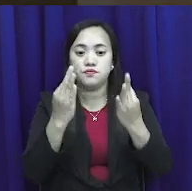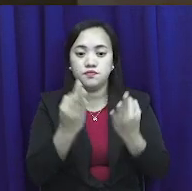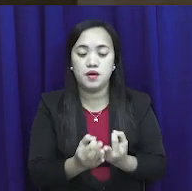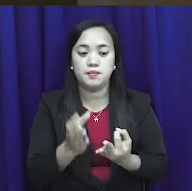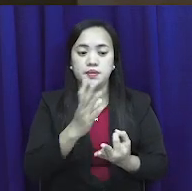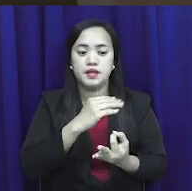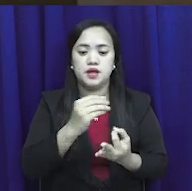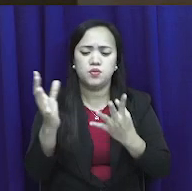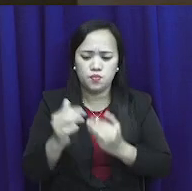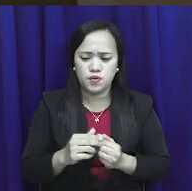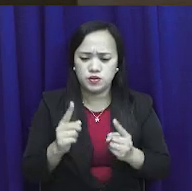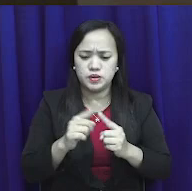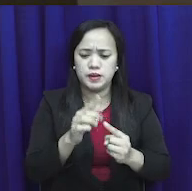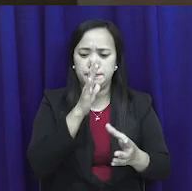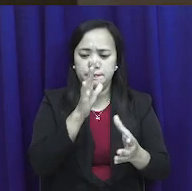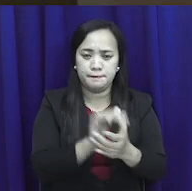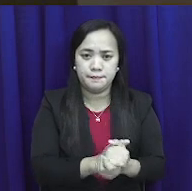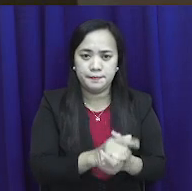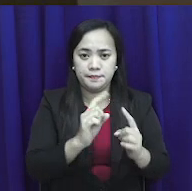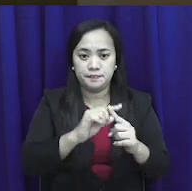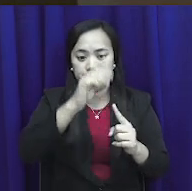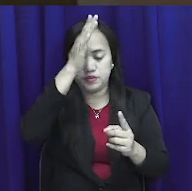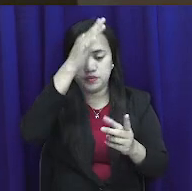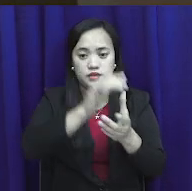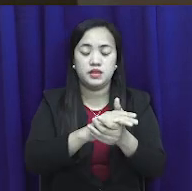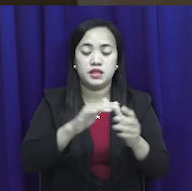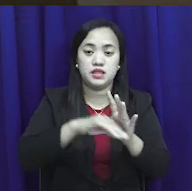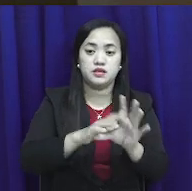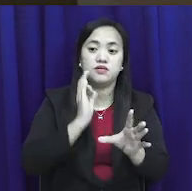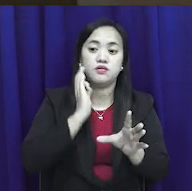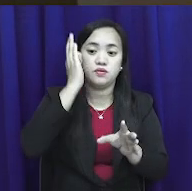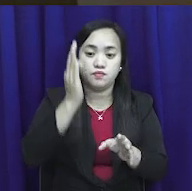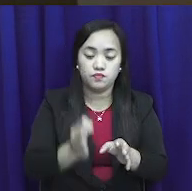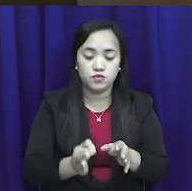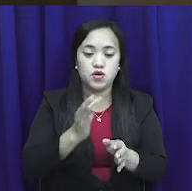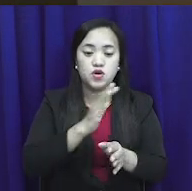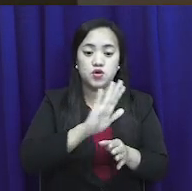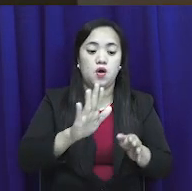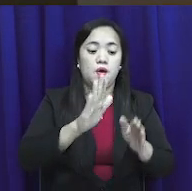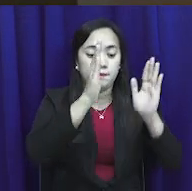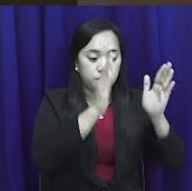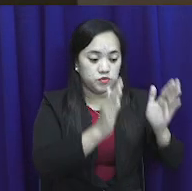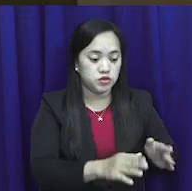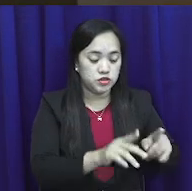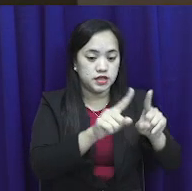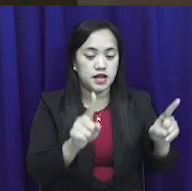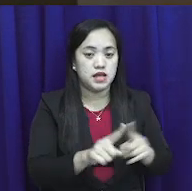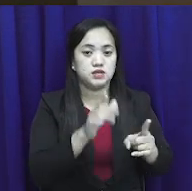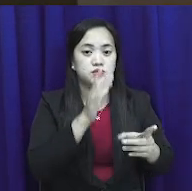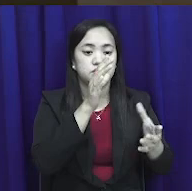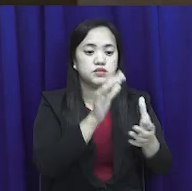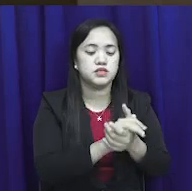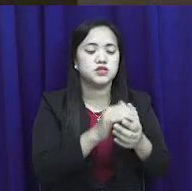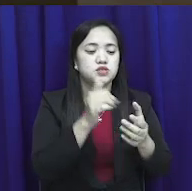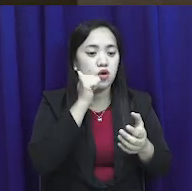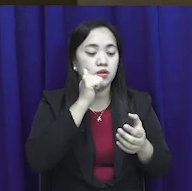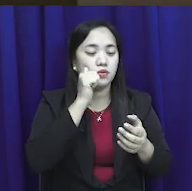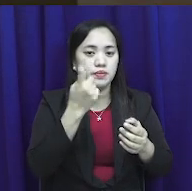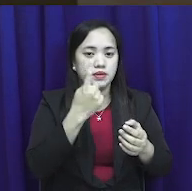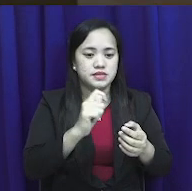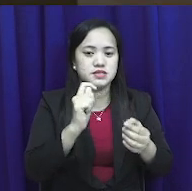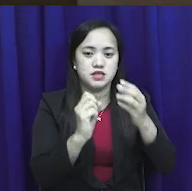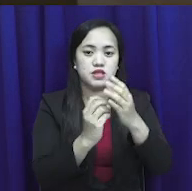na eh ang nangyayari pero para sa mga asawang Babae your position as a wife is a growth